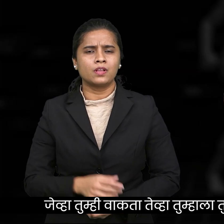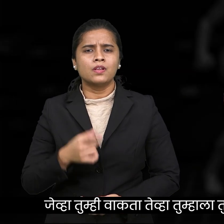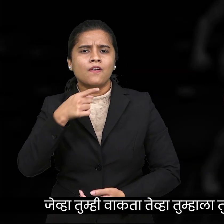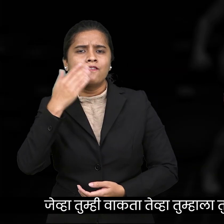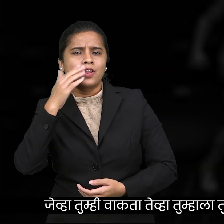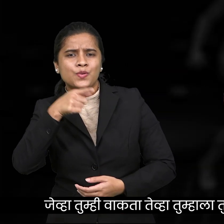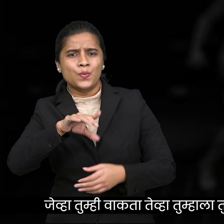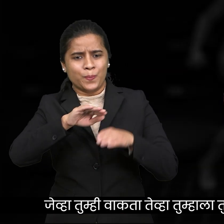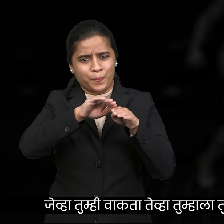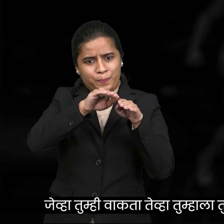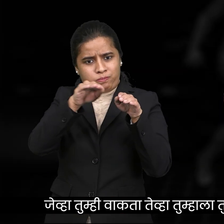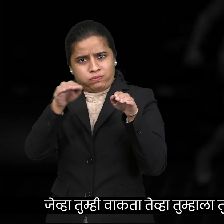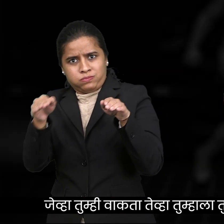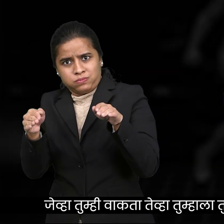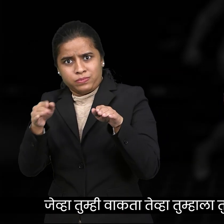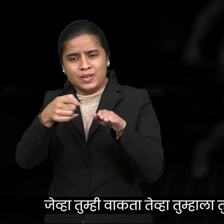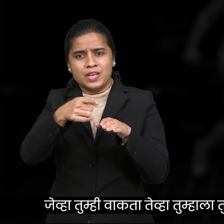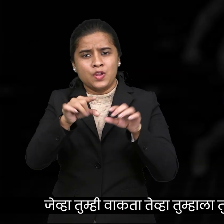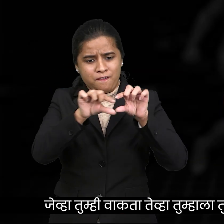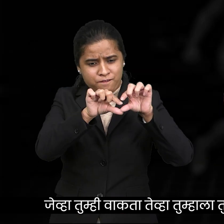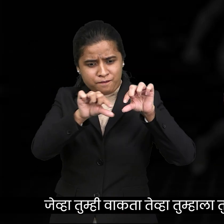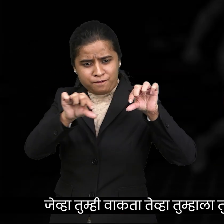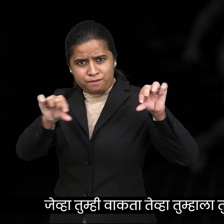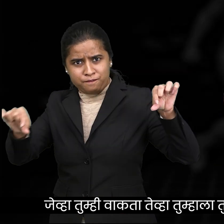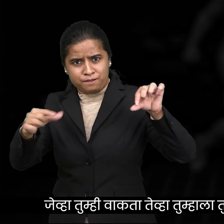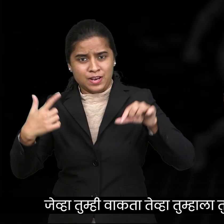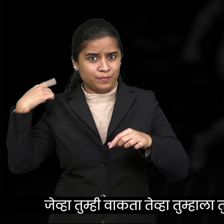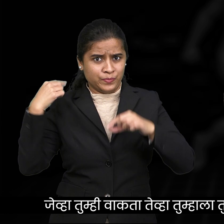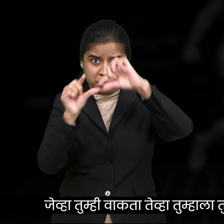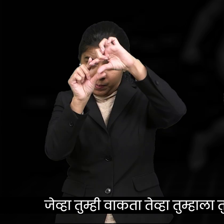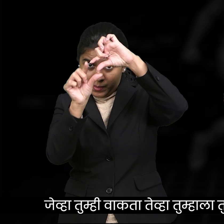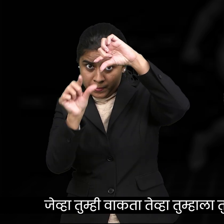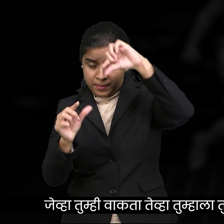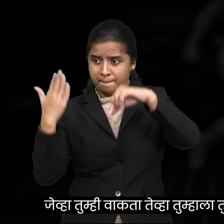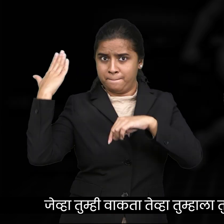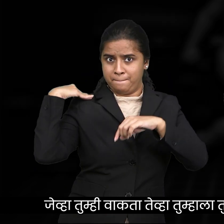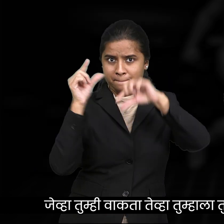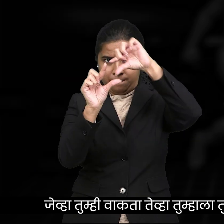जेव्हा तुम्ही वागता तेव्हा तुम्हाला तुमच्या पाठीच्या मध्यभागी लांब रचना जाणवते.